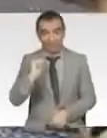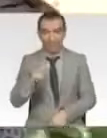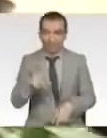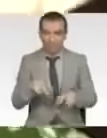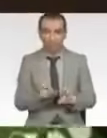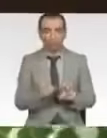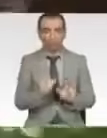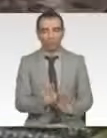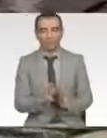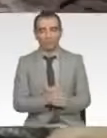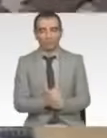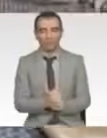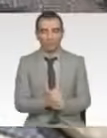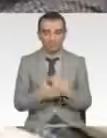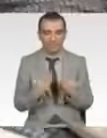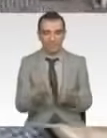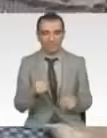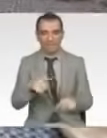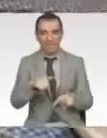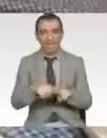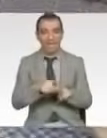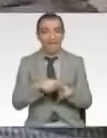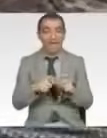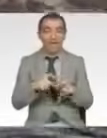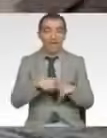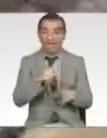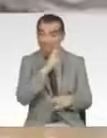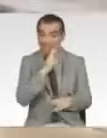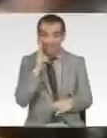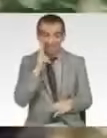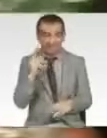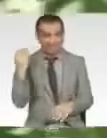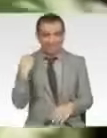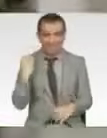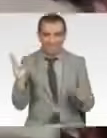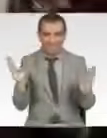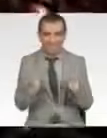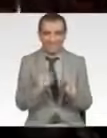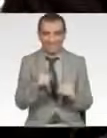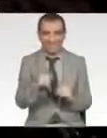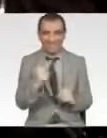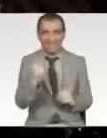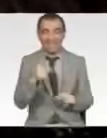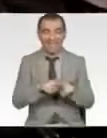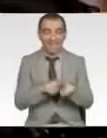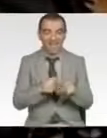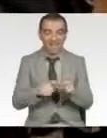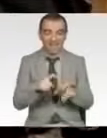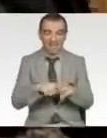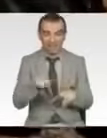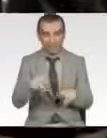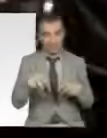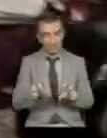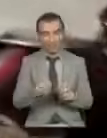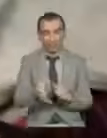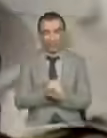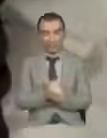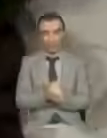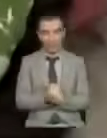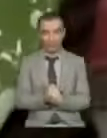Oturdum. Biraz evet, şimdi Ayşe teyze. Evet. Kız gene karşı karşıya. İki Ayşe karşı karşıya oturmayedik